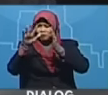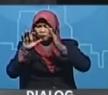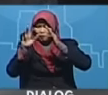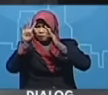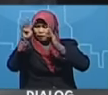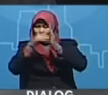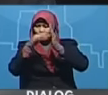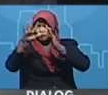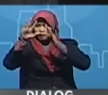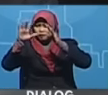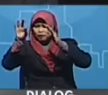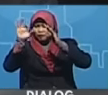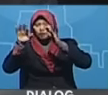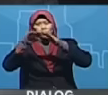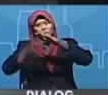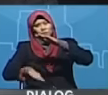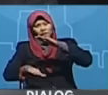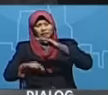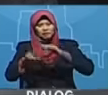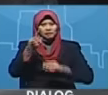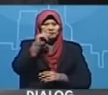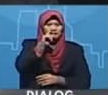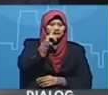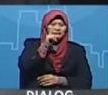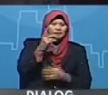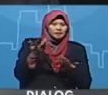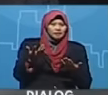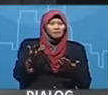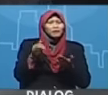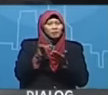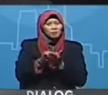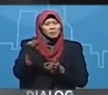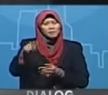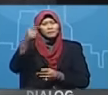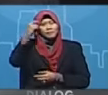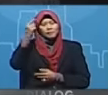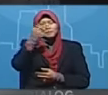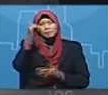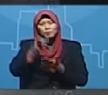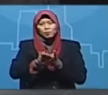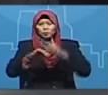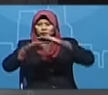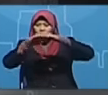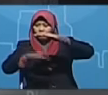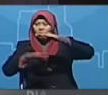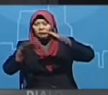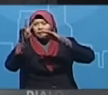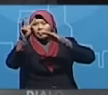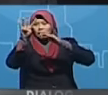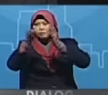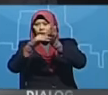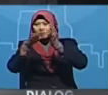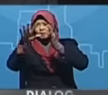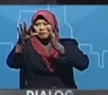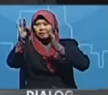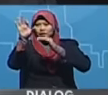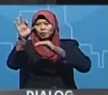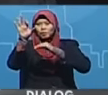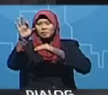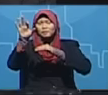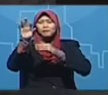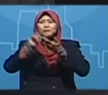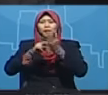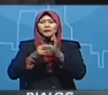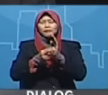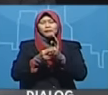masyarakat kena berfikir satu. Jadi sebab itulah kita dah meletakkan harga lantai itu 4,900 supaya ianya jemaah ni